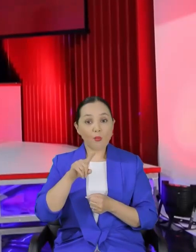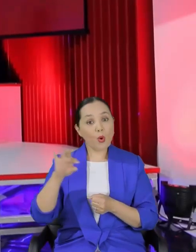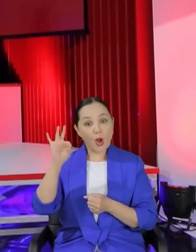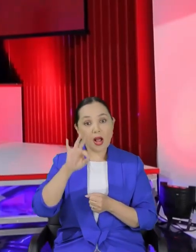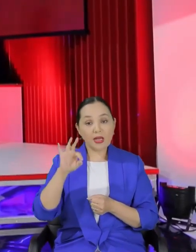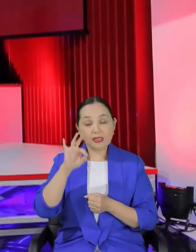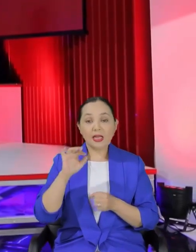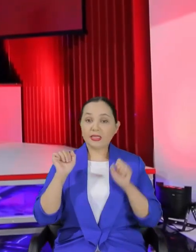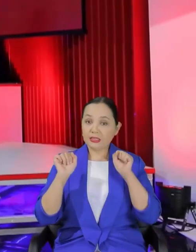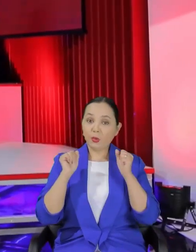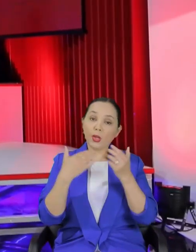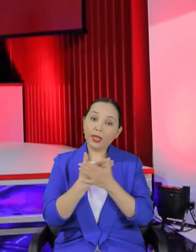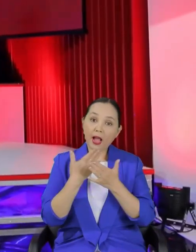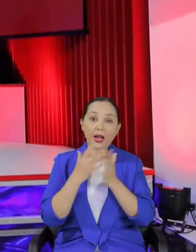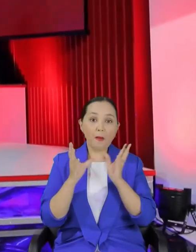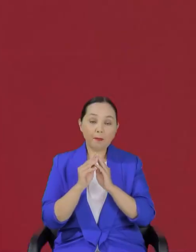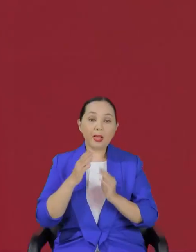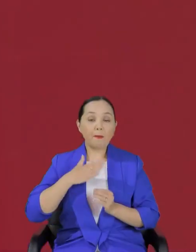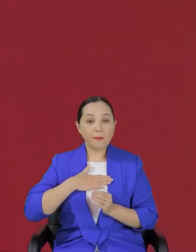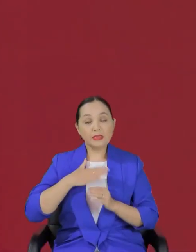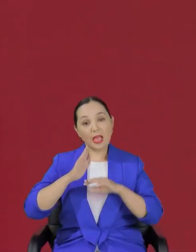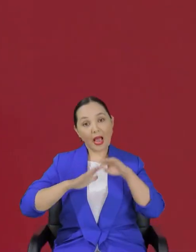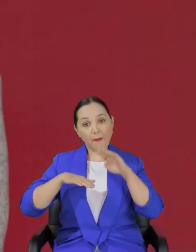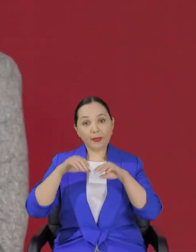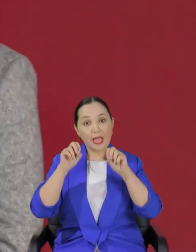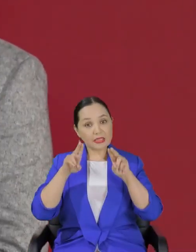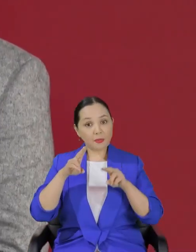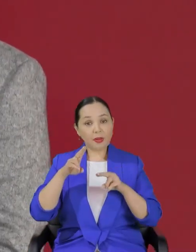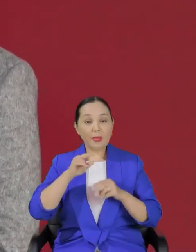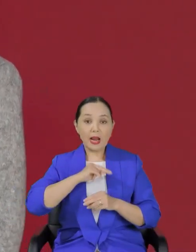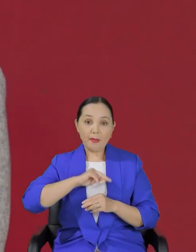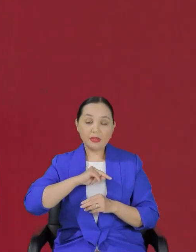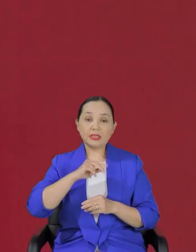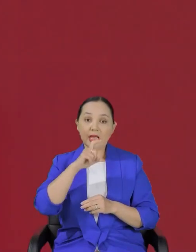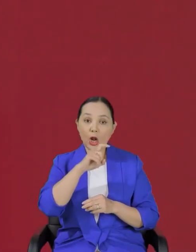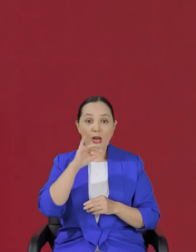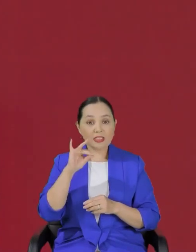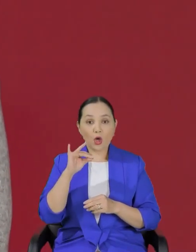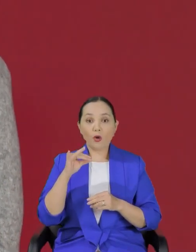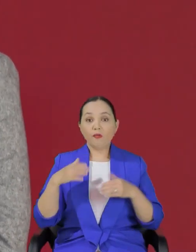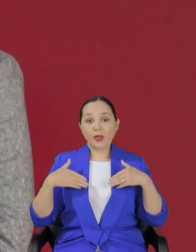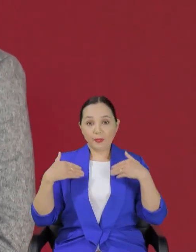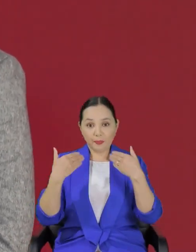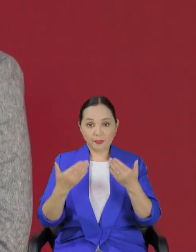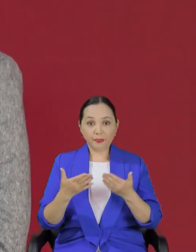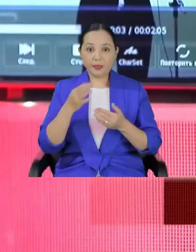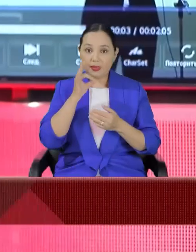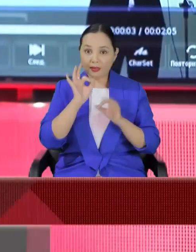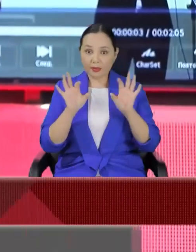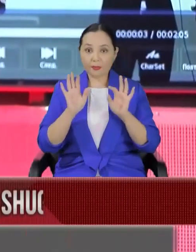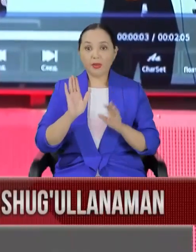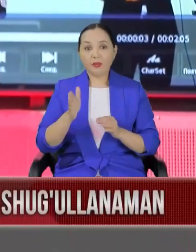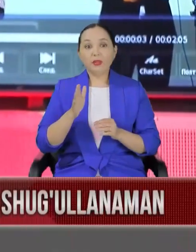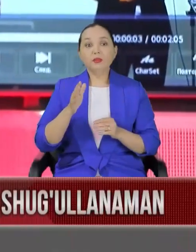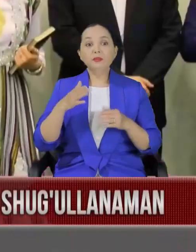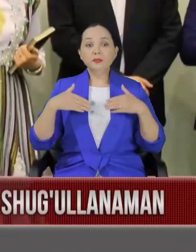o'sha sportdagi yangiliklar bilan birga bizga hamkasbimiz Hilola Isoqova gapirib beradi. Hilola, tayyormisiz?